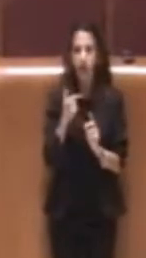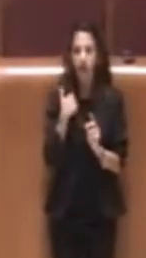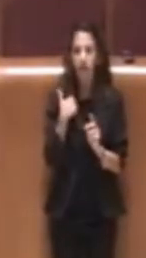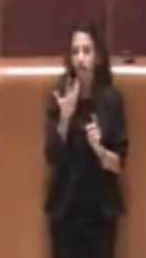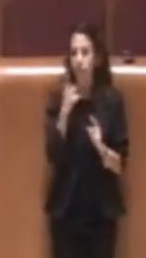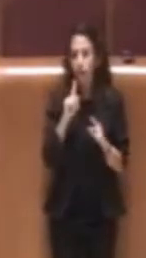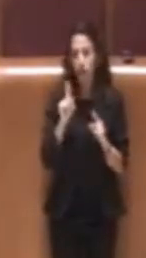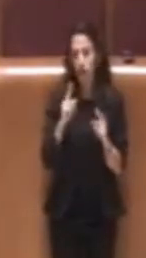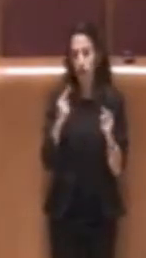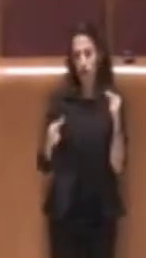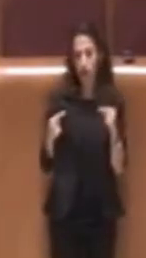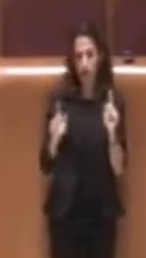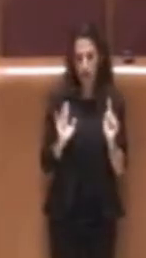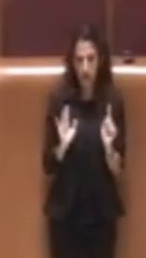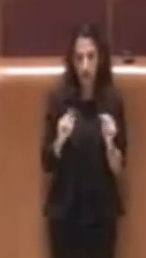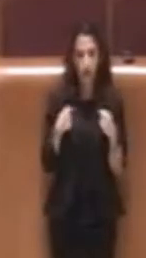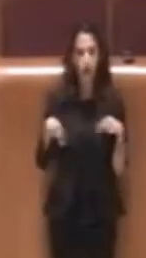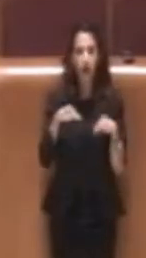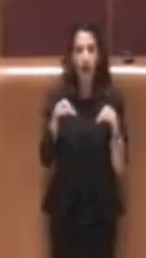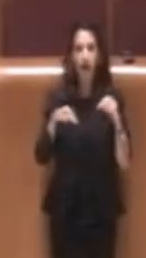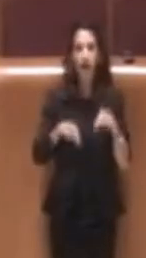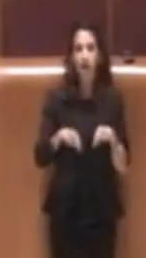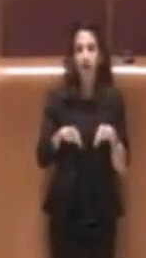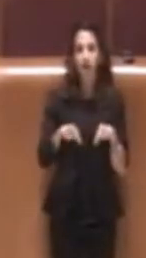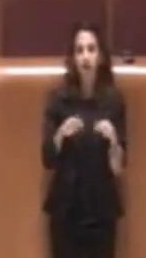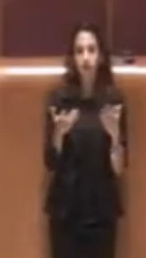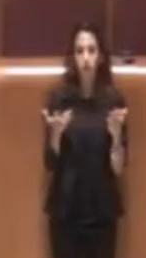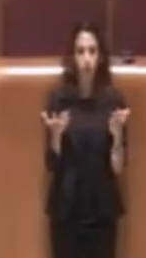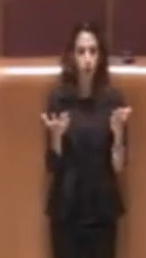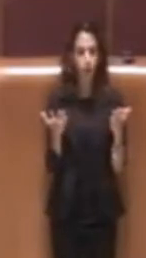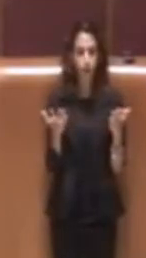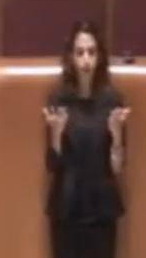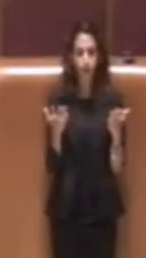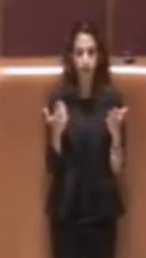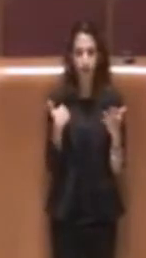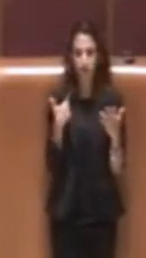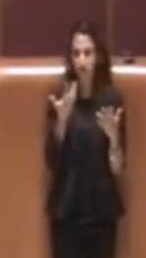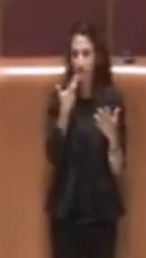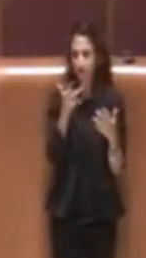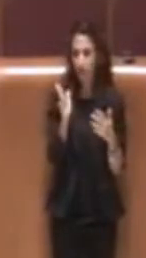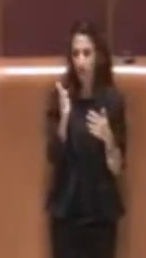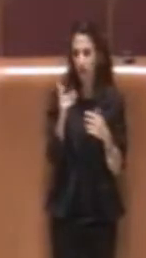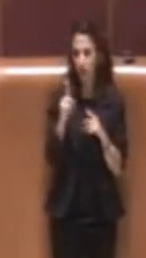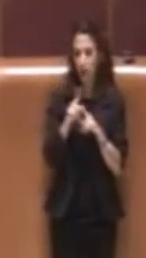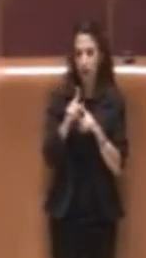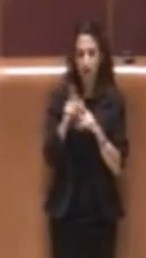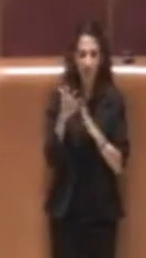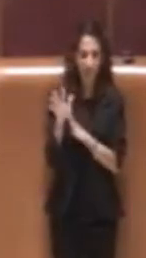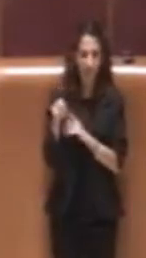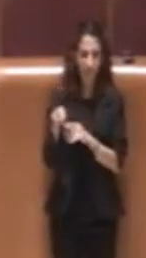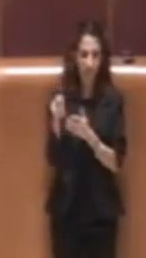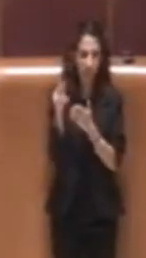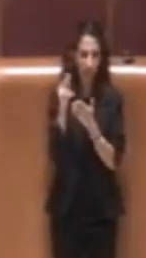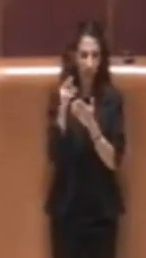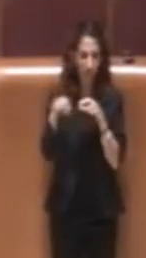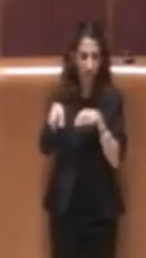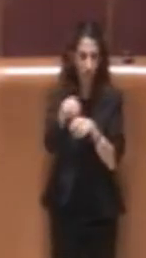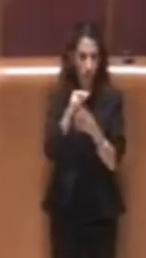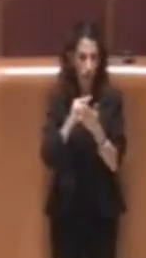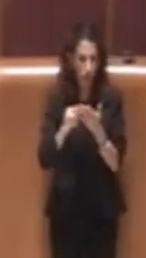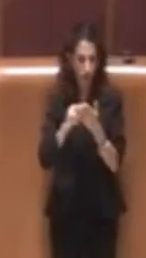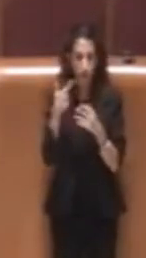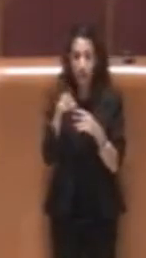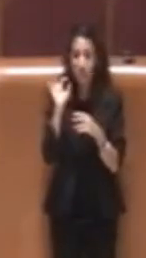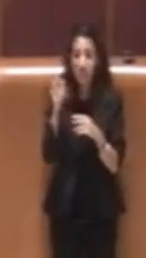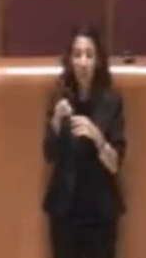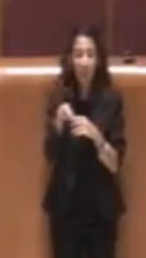conflitto. E ora noi siamo anche nella veste un po' anche di difenderli i nostri uffici, perché se non sono nelle condizioni di poter